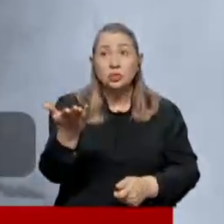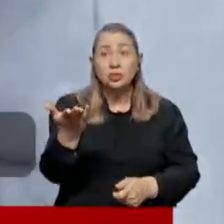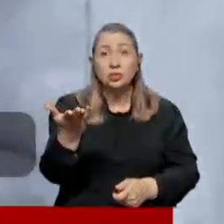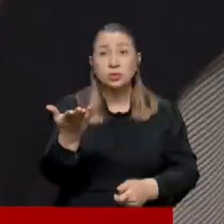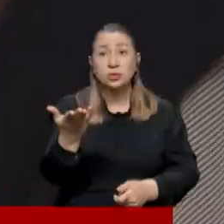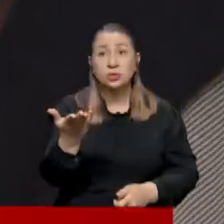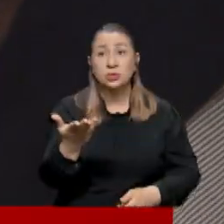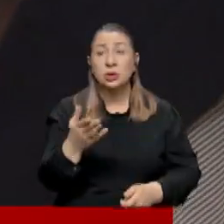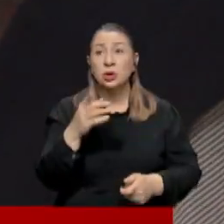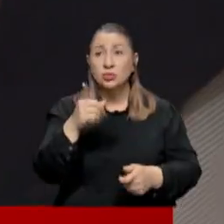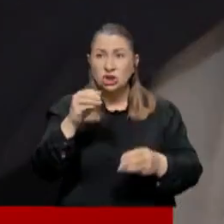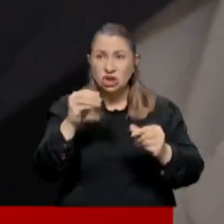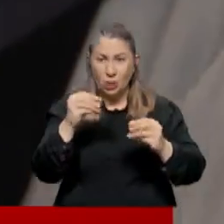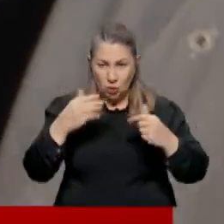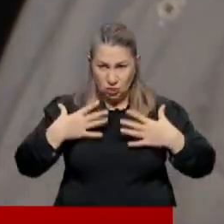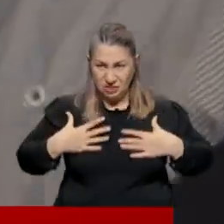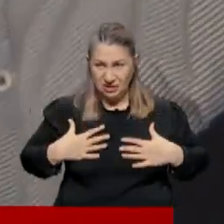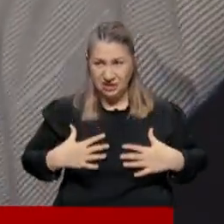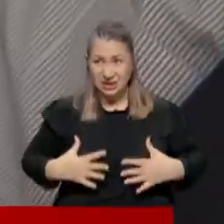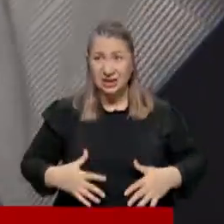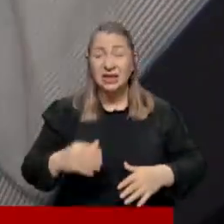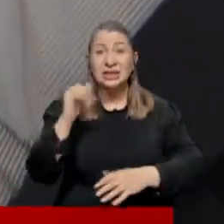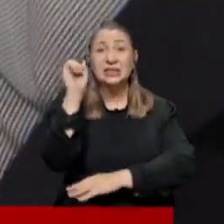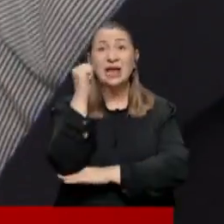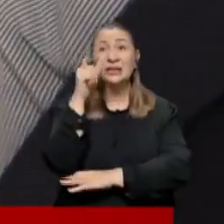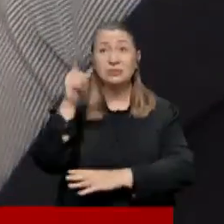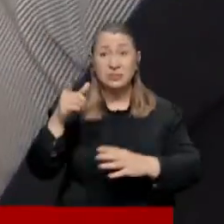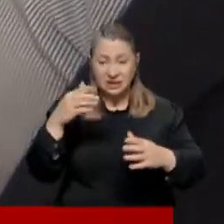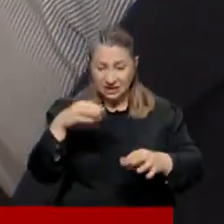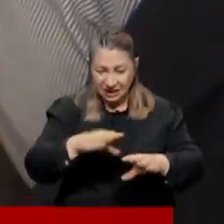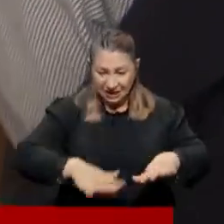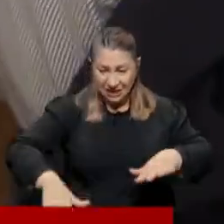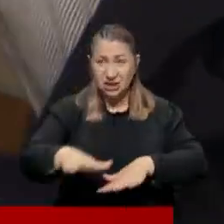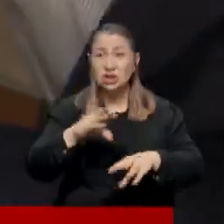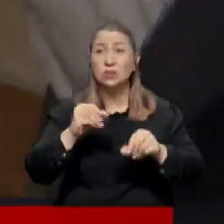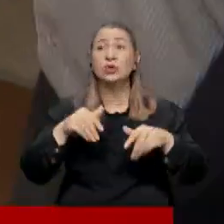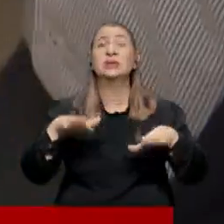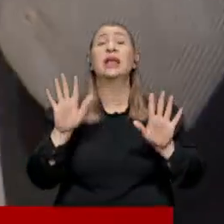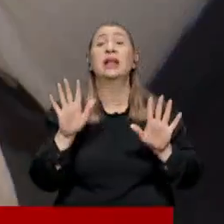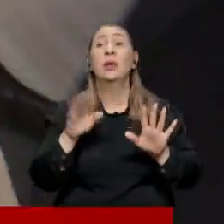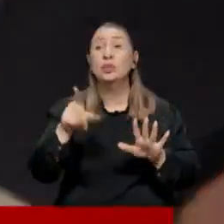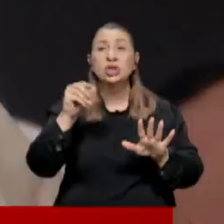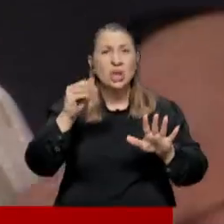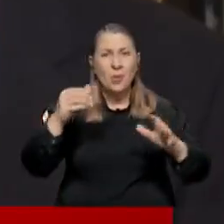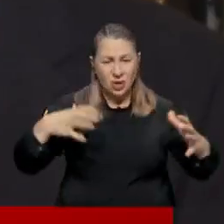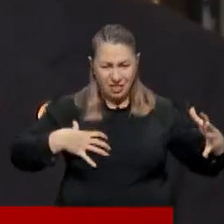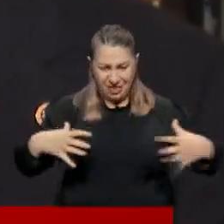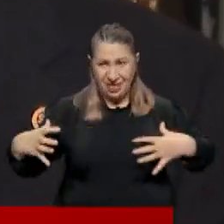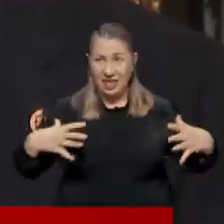Bu ne yapıyorsunuz ya? Bu çamurlar Taksim'deki yerdeki çamurlar değil. Bu